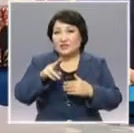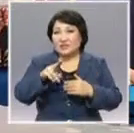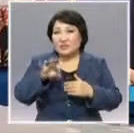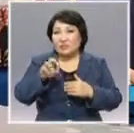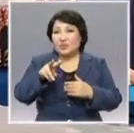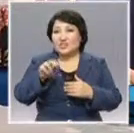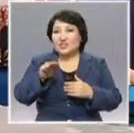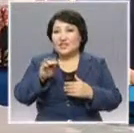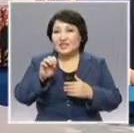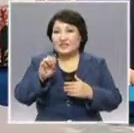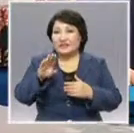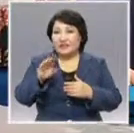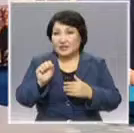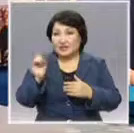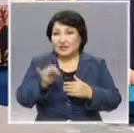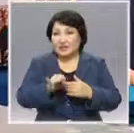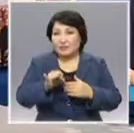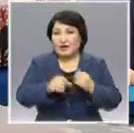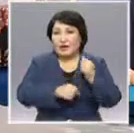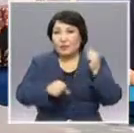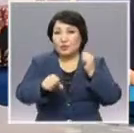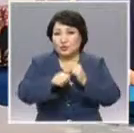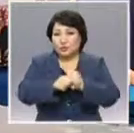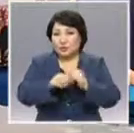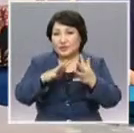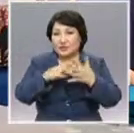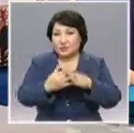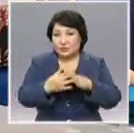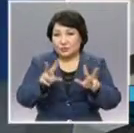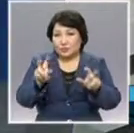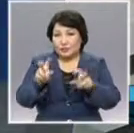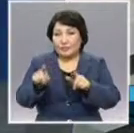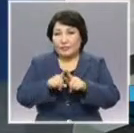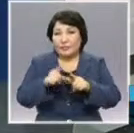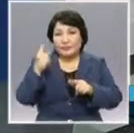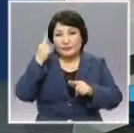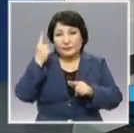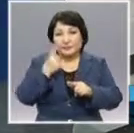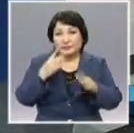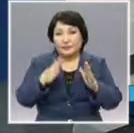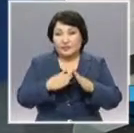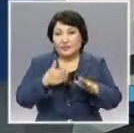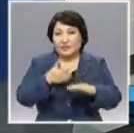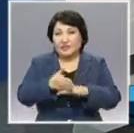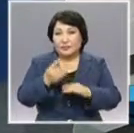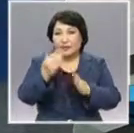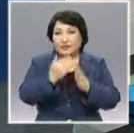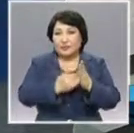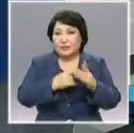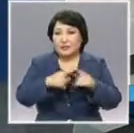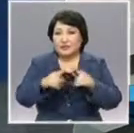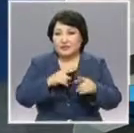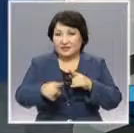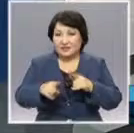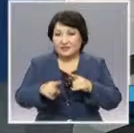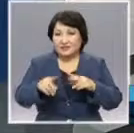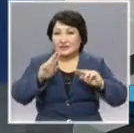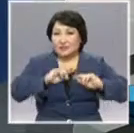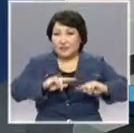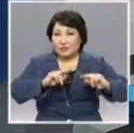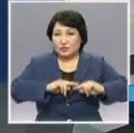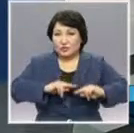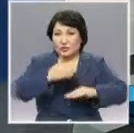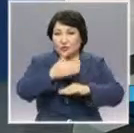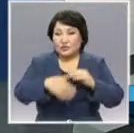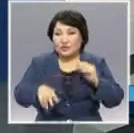рабочему поселку. Так что эта работа будет идти. Я думаю, первый дом мы как введем, и эта программа быстрее заработает. Улица